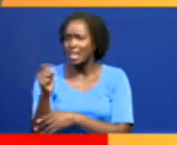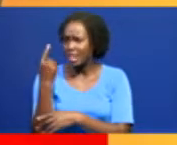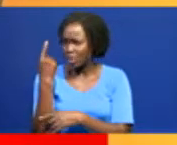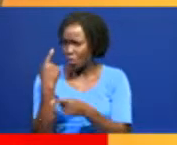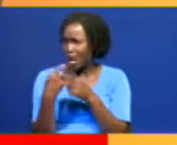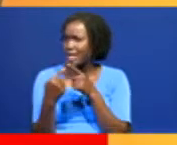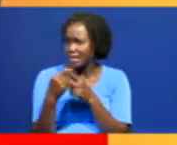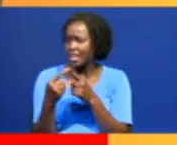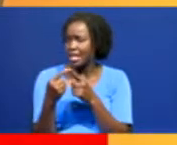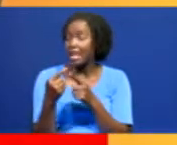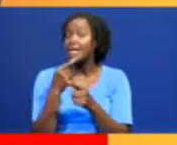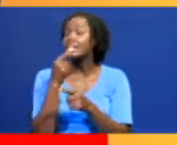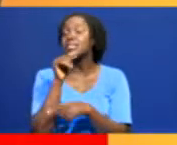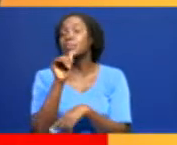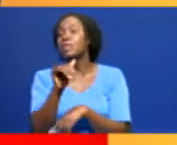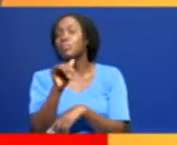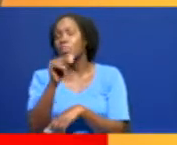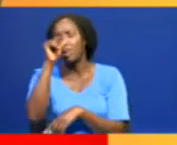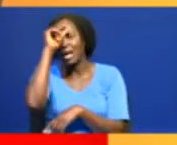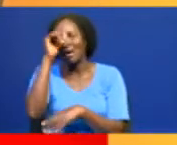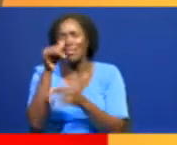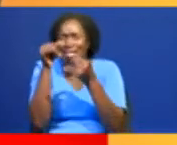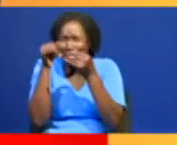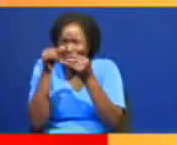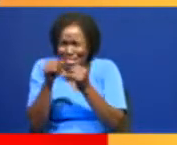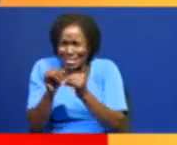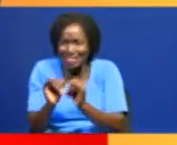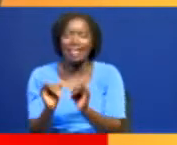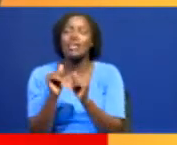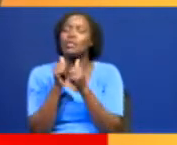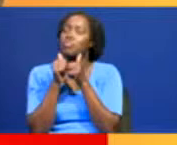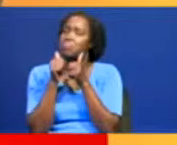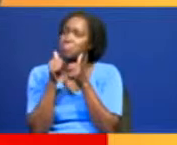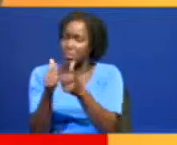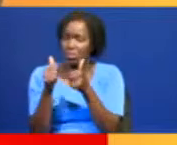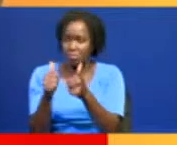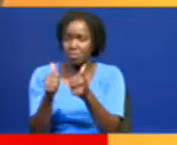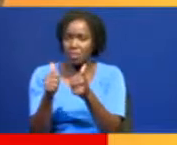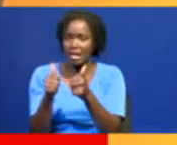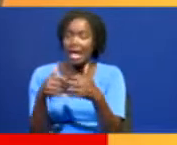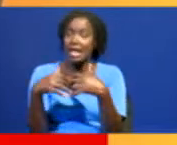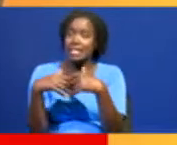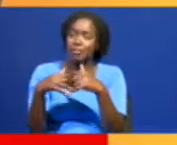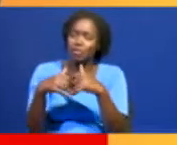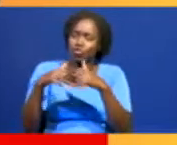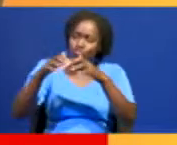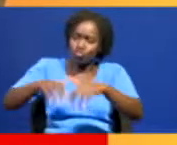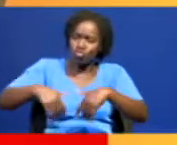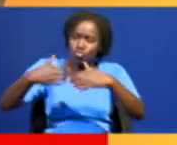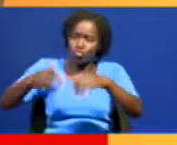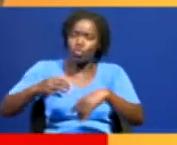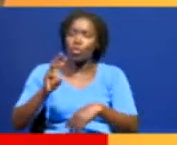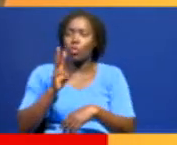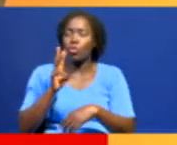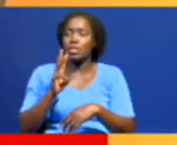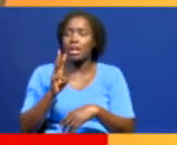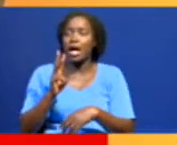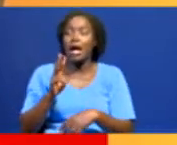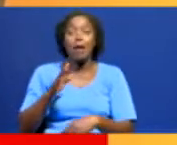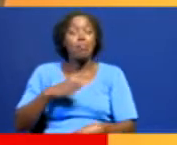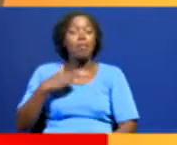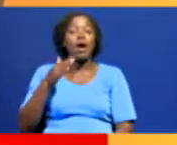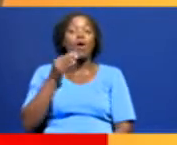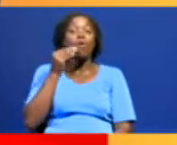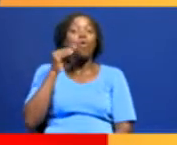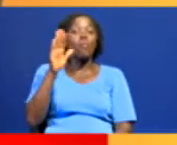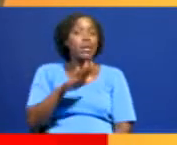mmoja naweza kusema kwamba gavana amejaribu. Nimeona zile mashini ya kuchimba maji kwa sababu mahali ambapo natoka mimi